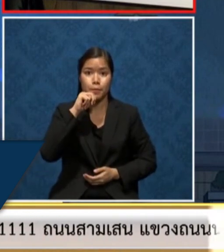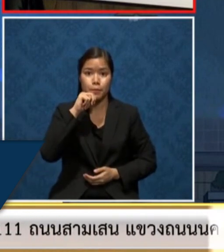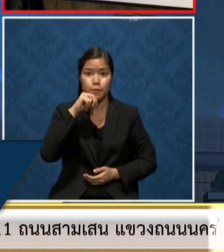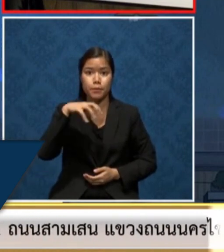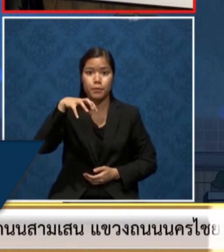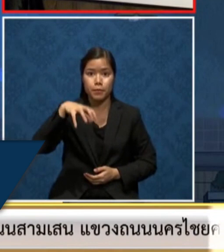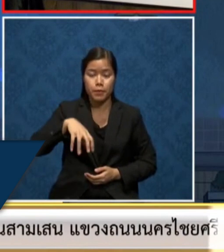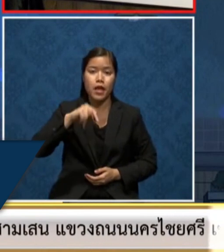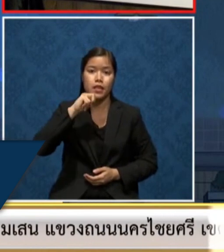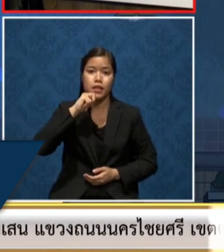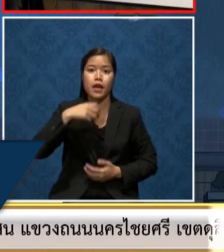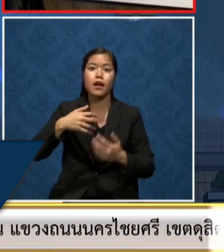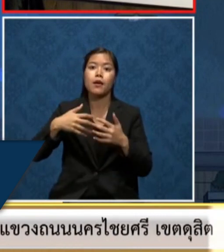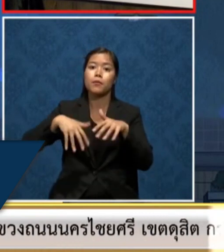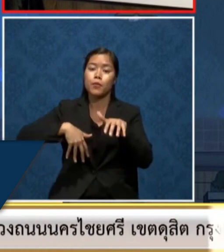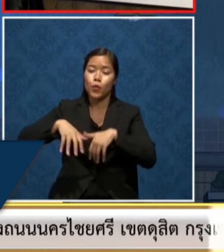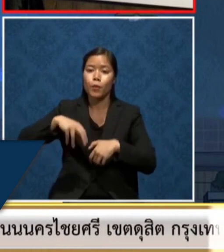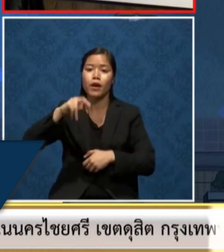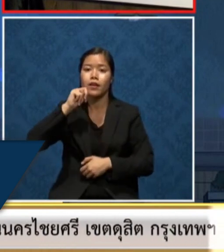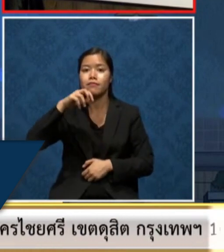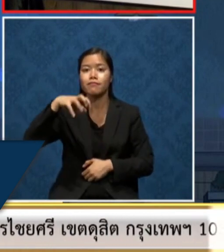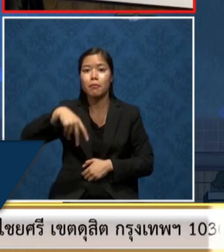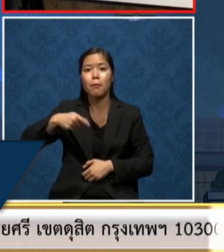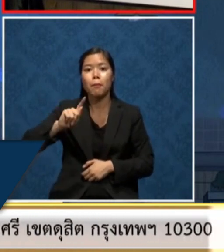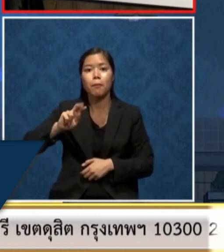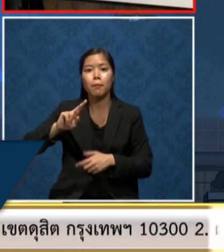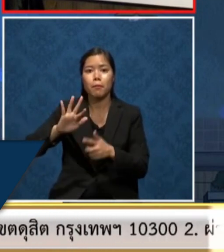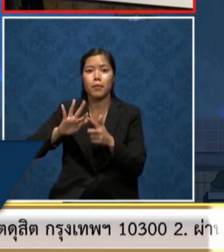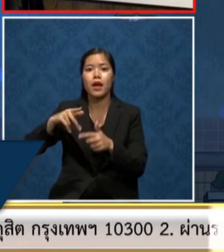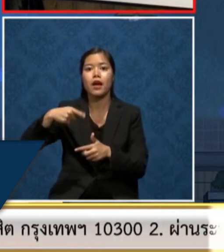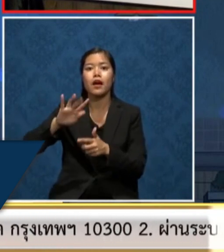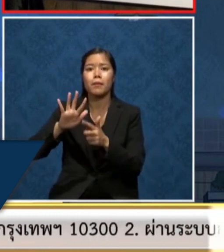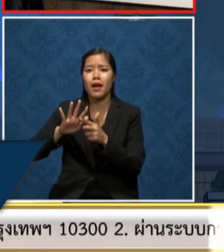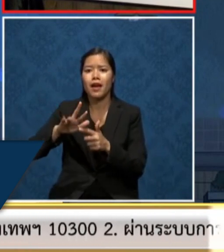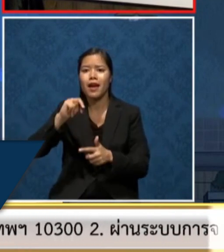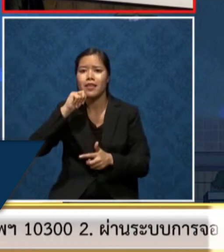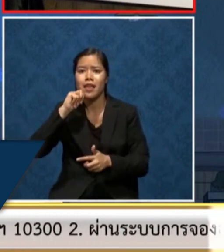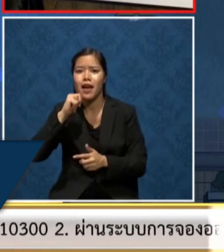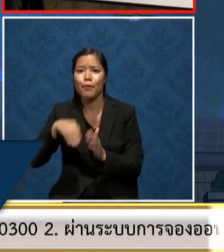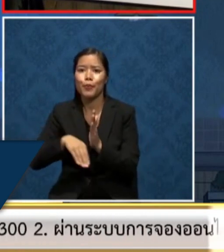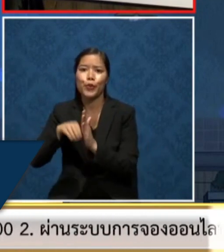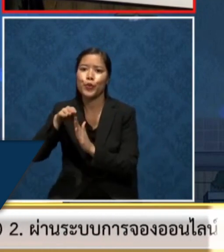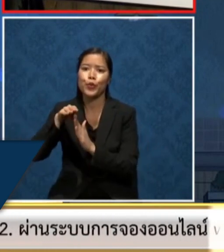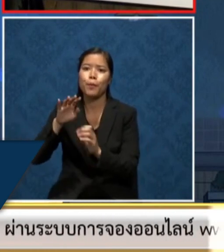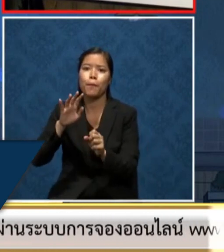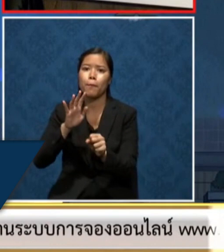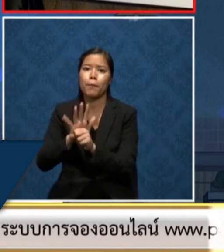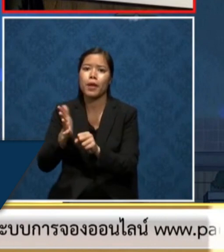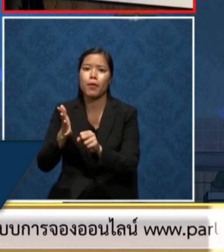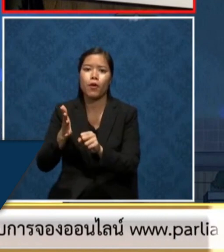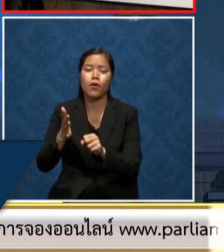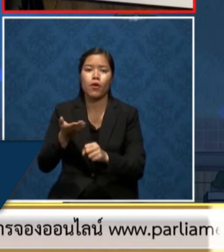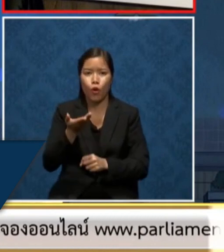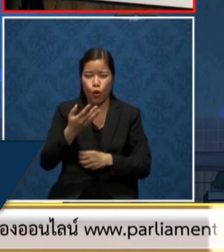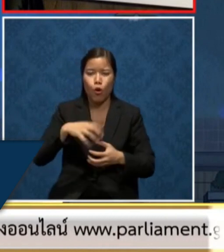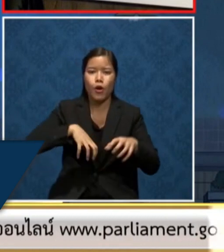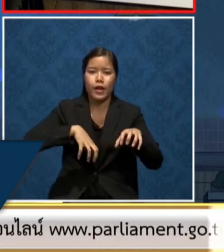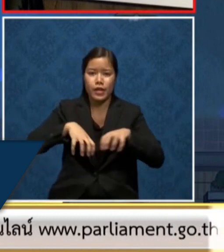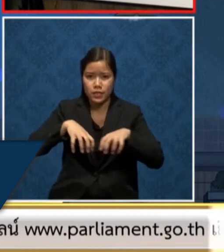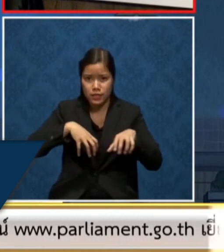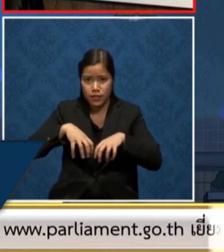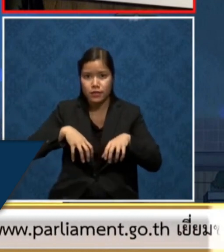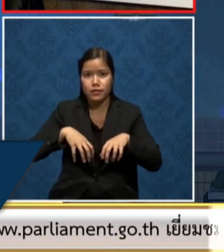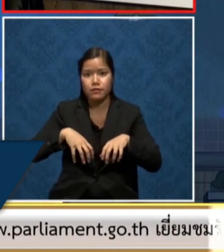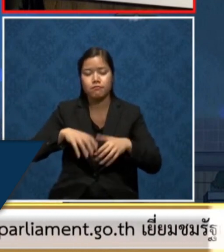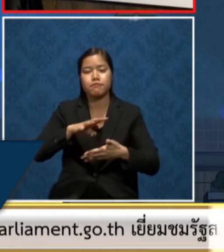โการปราปาหมูบ้านก็จะมปัญหาเยอะมากเลยัจากน้ไม่เพีงพอเพรฉั้ขอใหมีการบริหารจดการอย่างเป็น